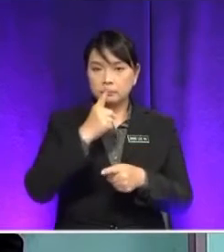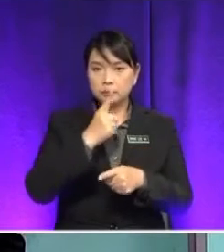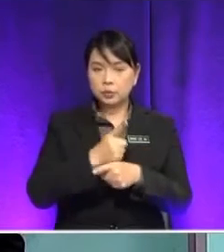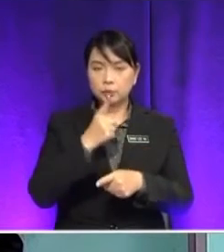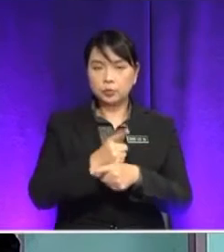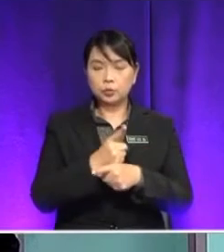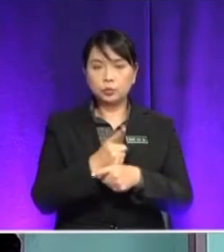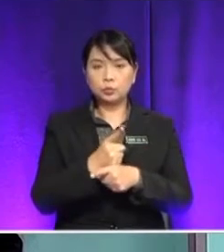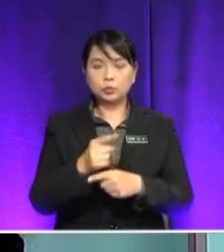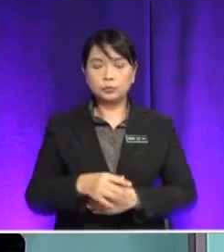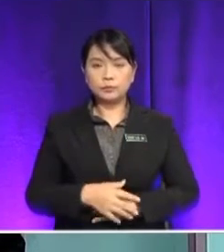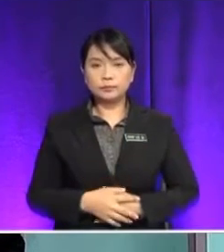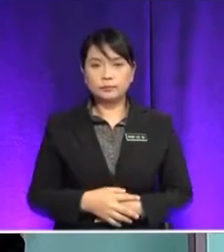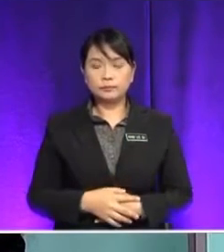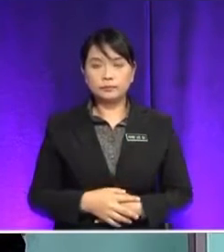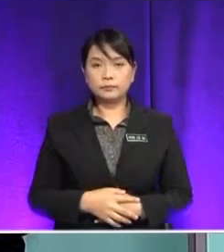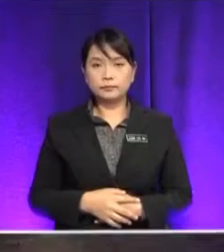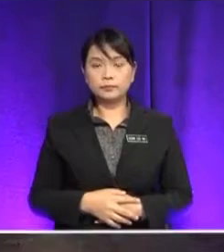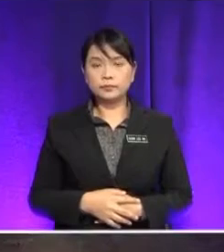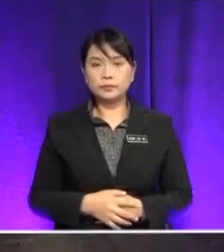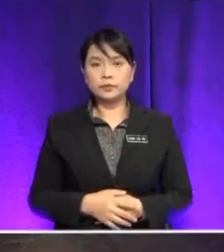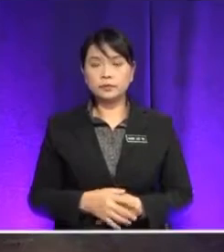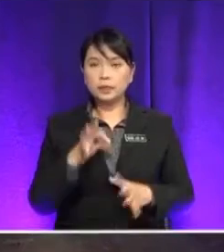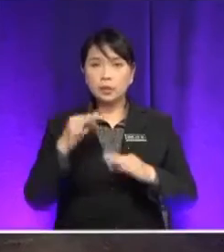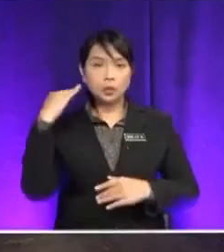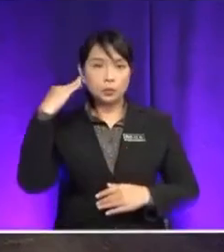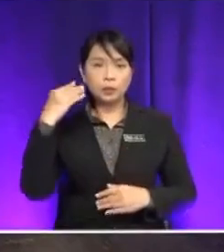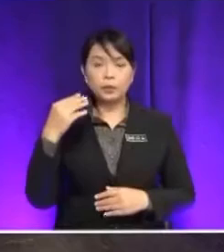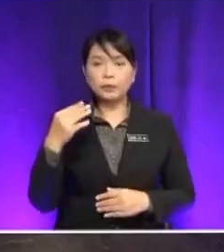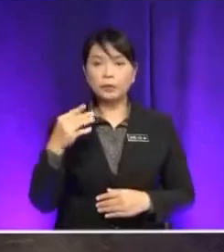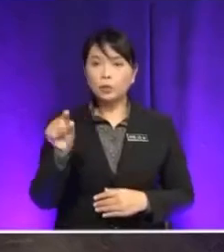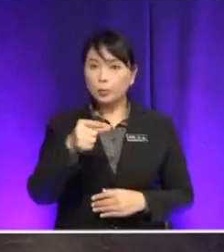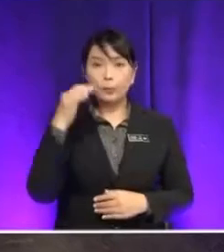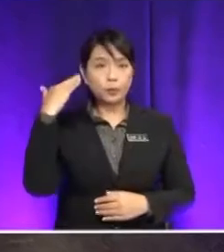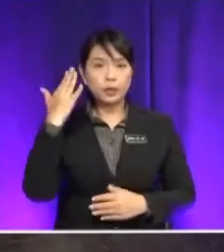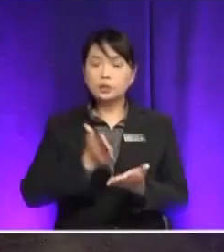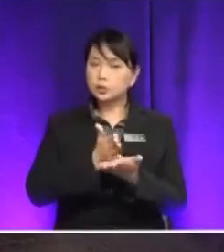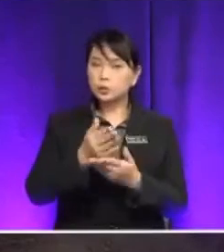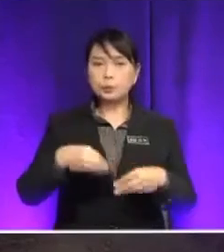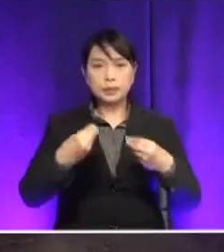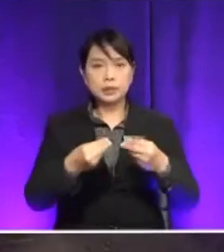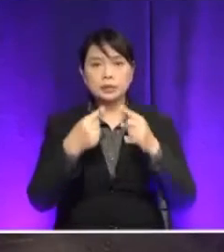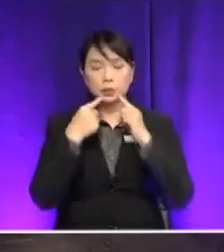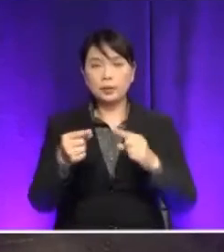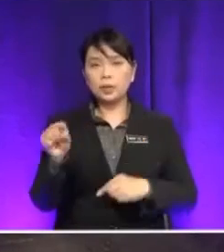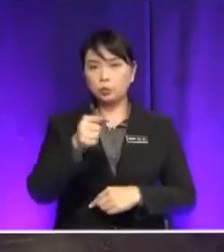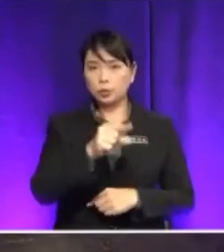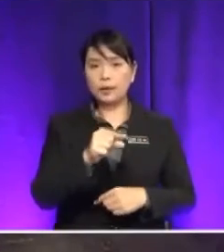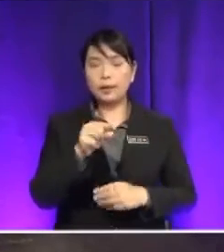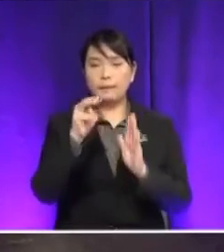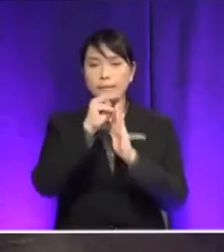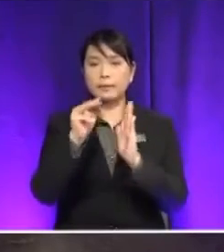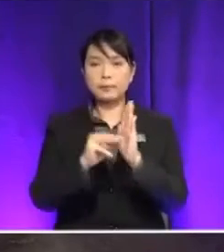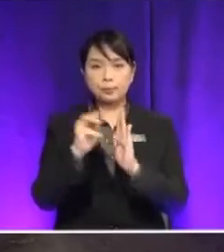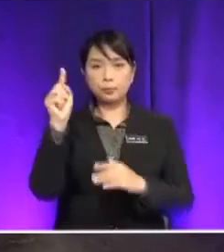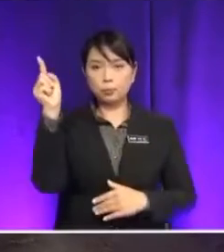dibagi jawaban membujur tidak lahir aman deh teknik untuk memahami soal dan yang